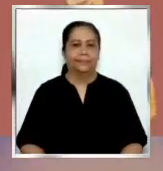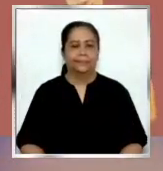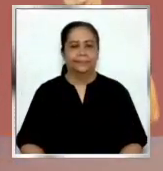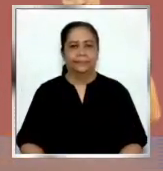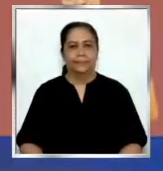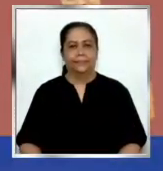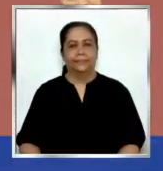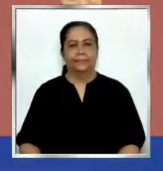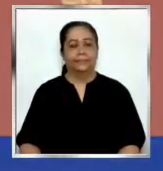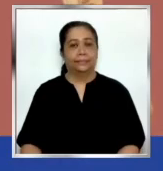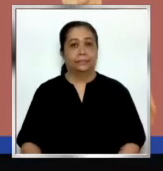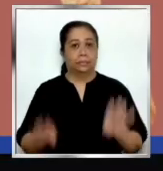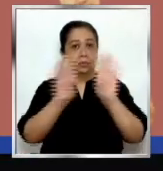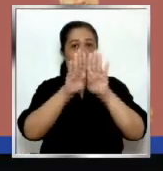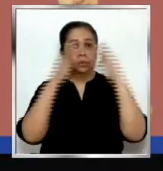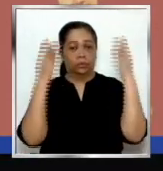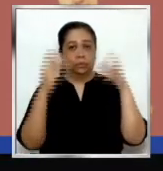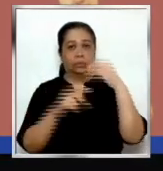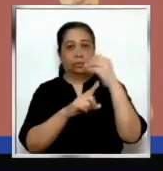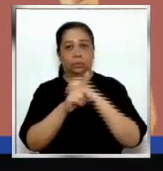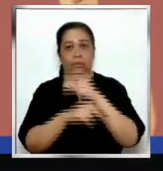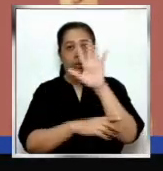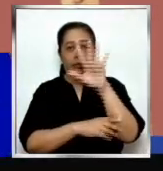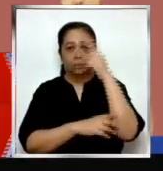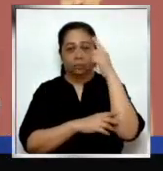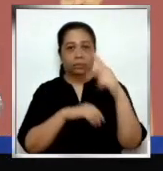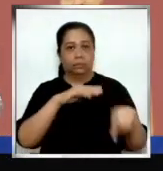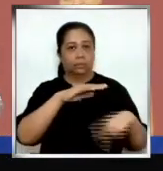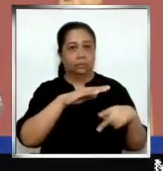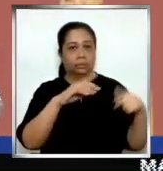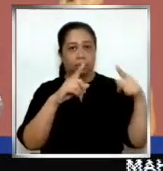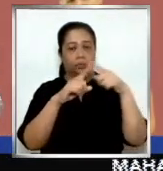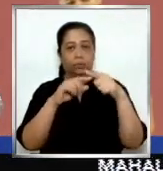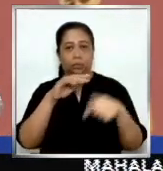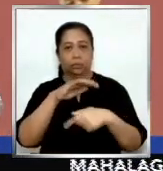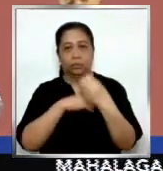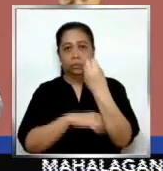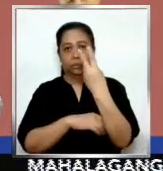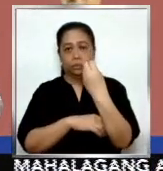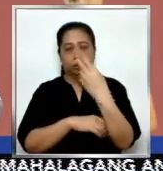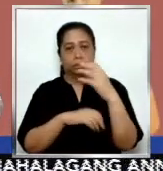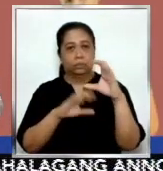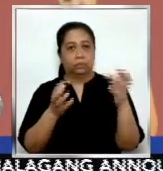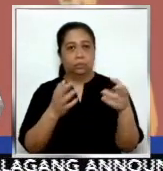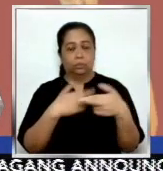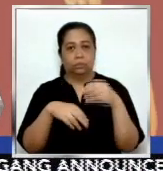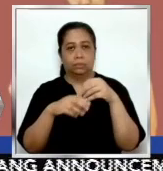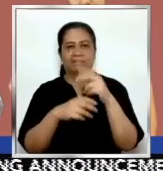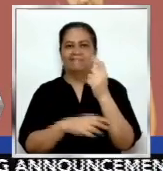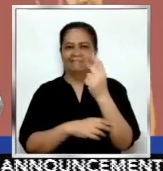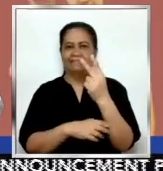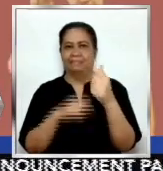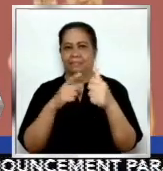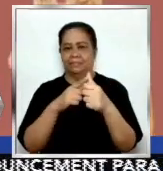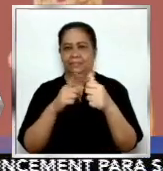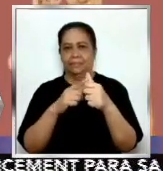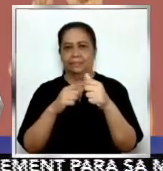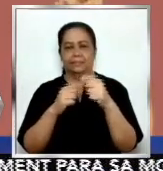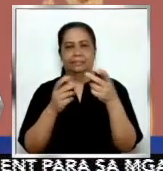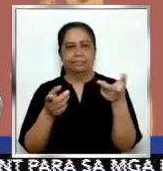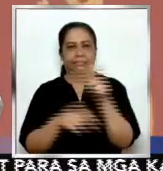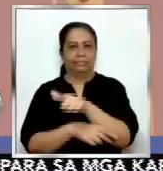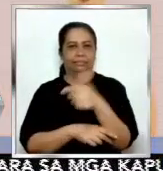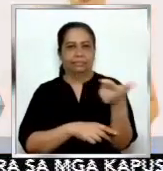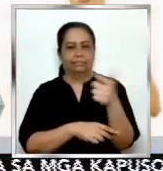Pag nagbukas ang klase sa October 5 para sa kindergarten hanggang grade 12, ang classroom sa television muna. Magiging salita ng schedule sa